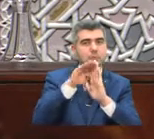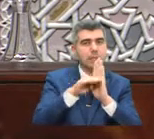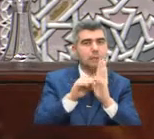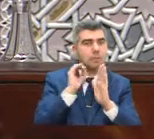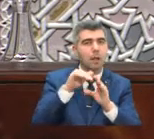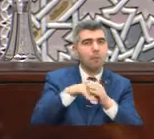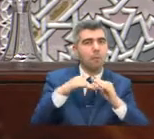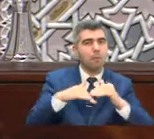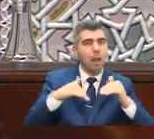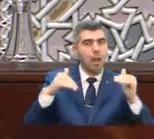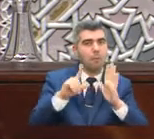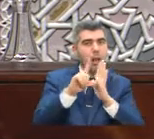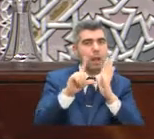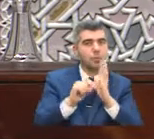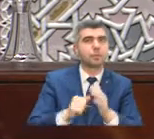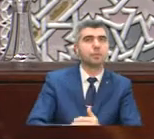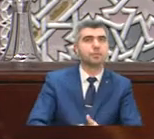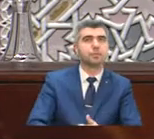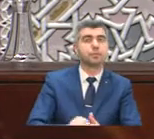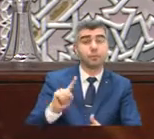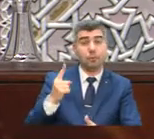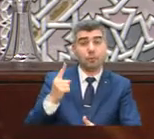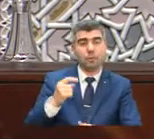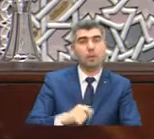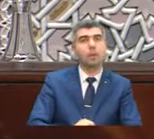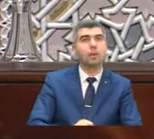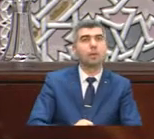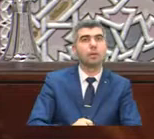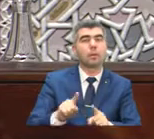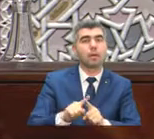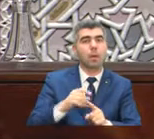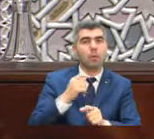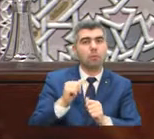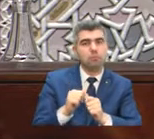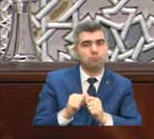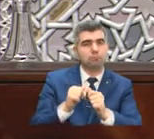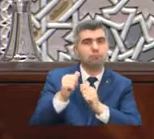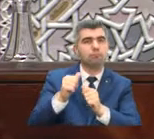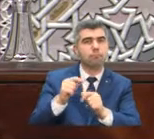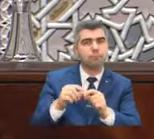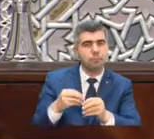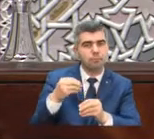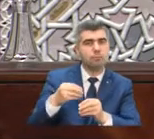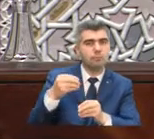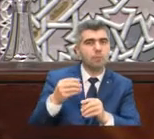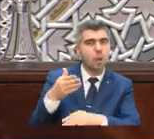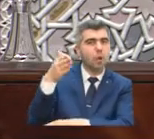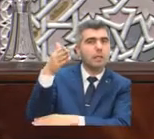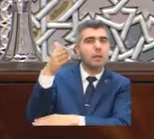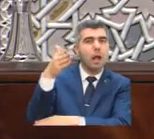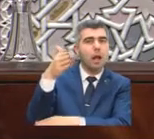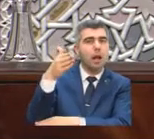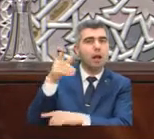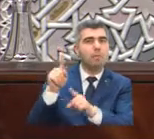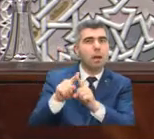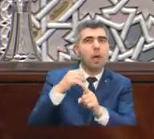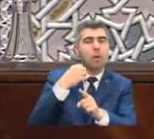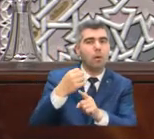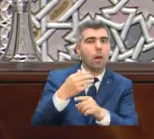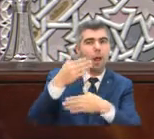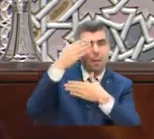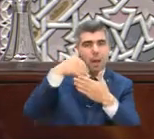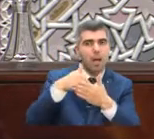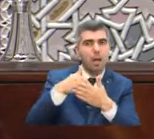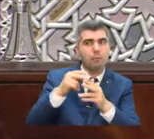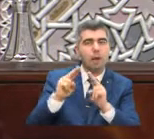الموقر. الكلمة للمتحدث الأول عن موضوع طول مدة المواعيد التي تحددها القنصليات المغربية لفائدة مغاربة